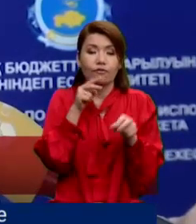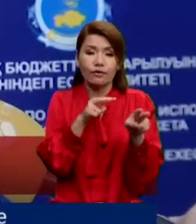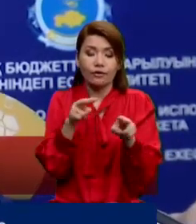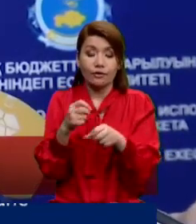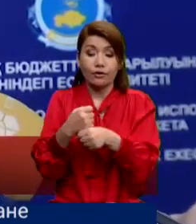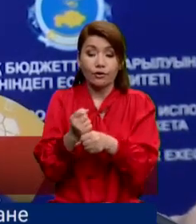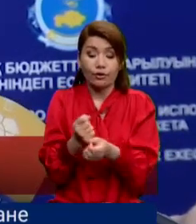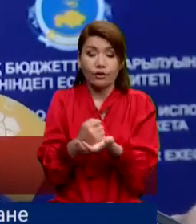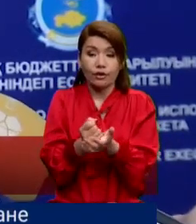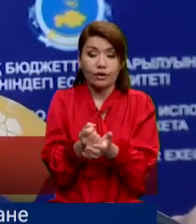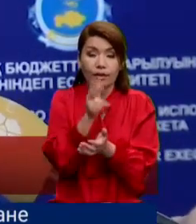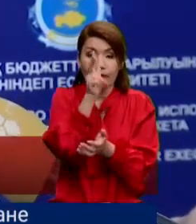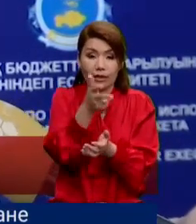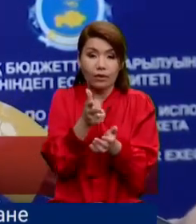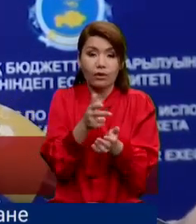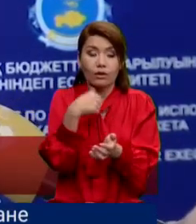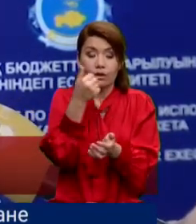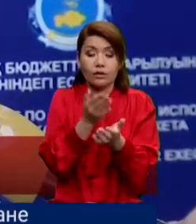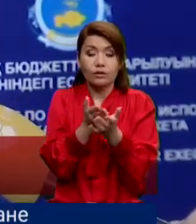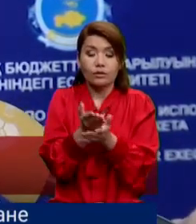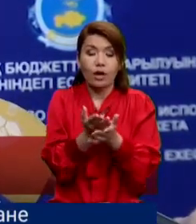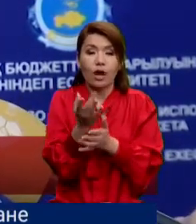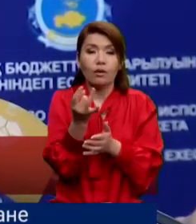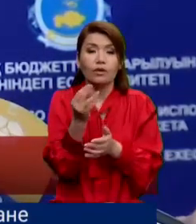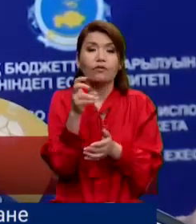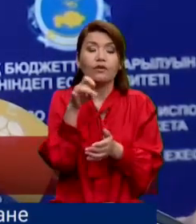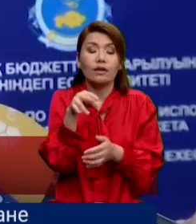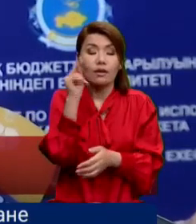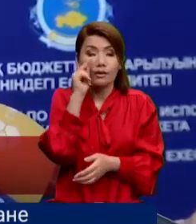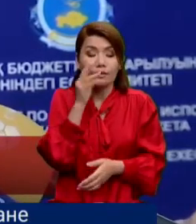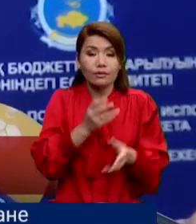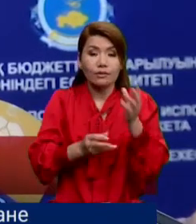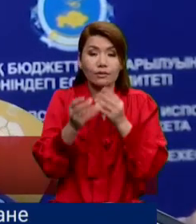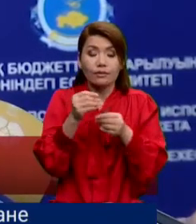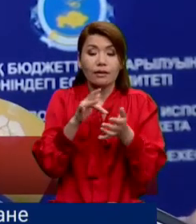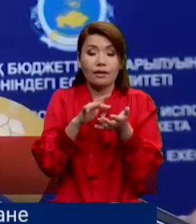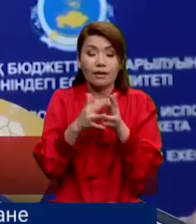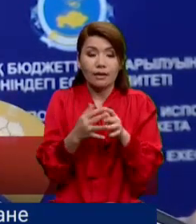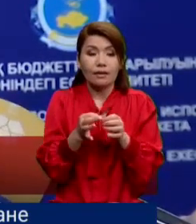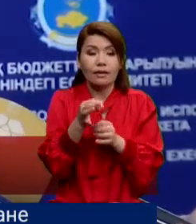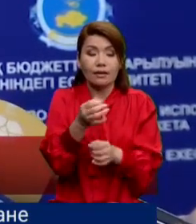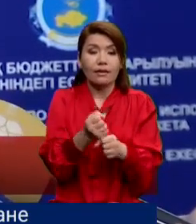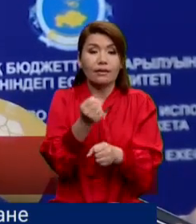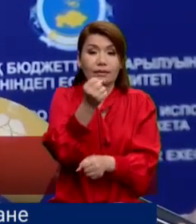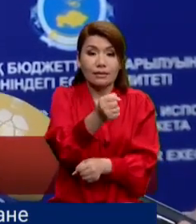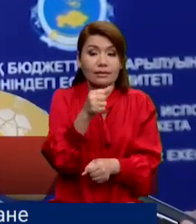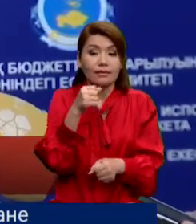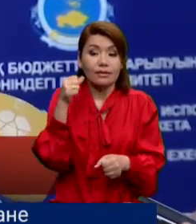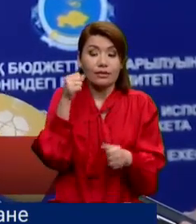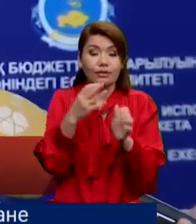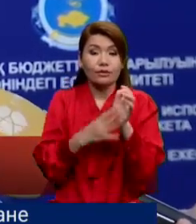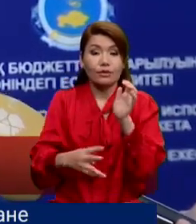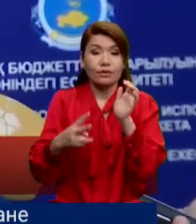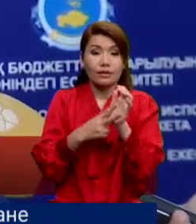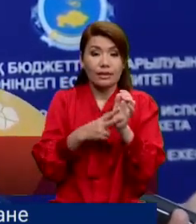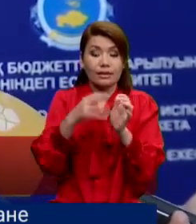бекітілген орында 3 жыл еңбек етуі тиіс. Ауылдық квотамен оқып шыққан медицина мамандарын ауылдарға жөнелттік. Былтыр бұл түлектердің